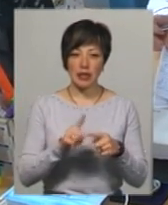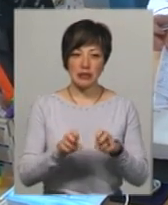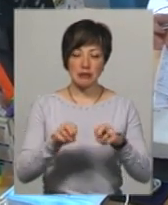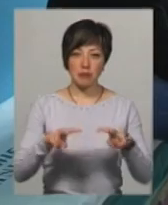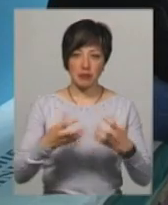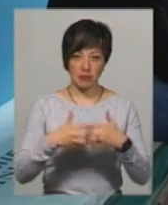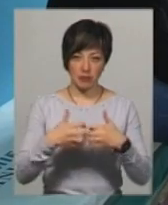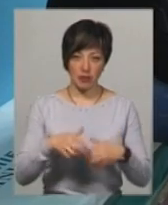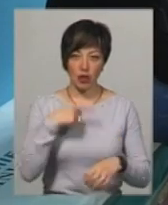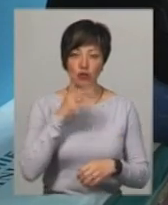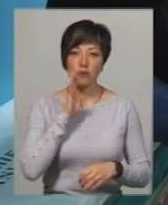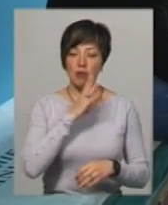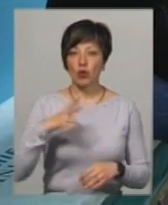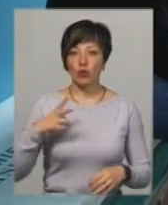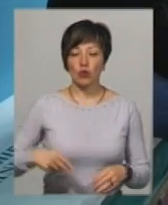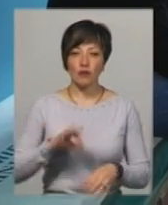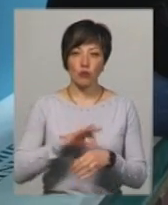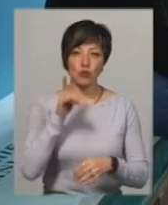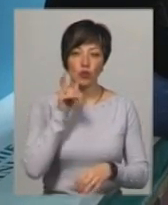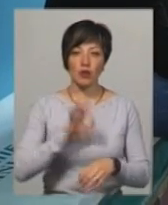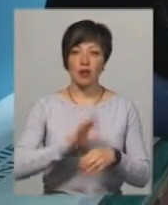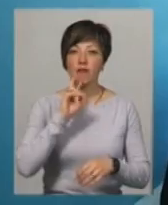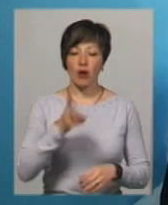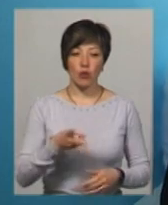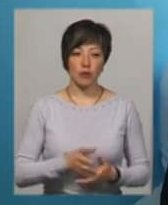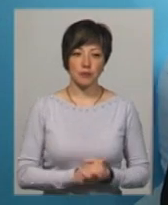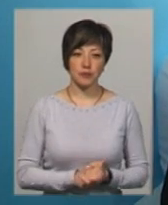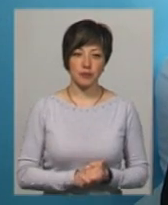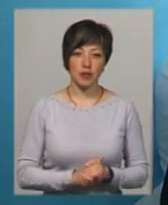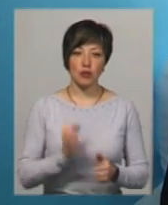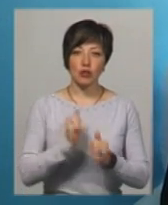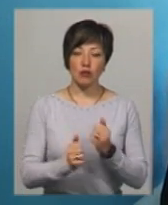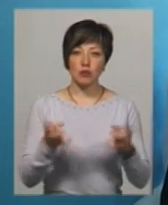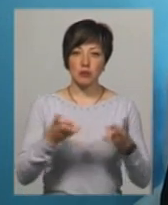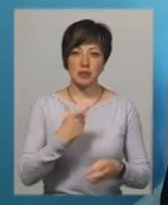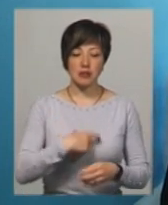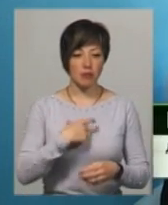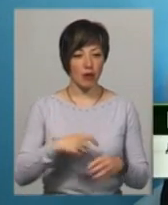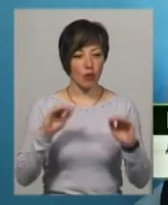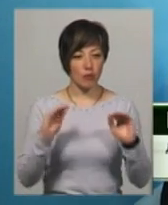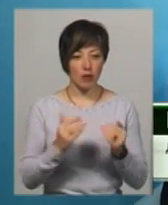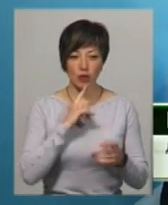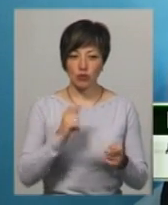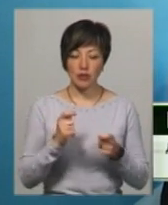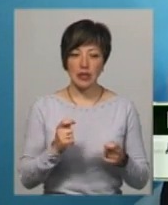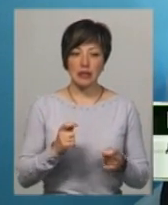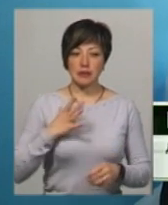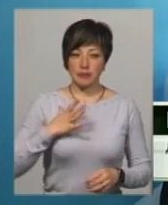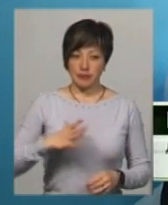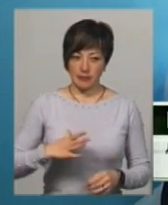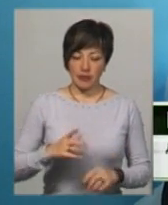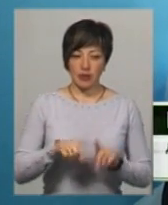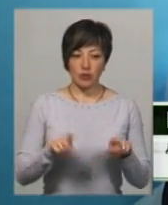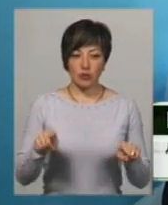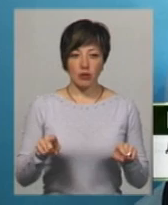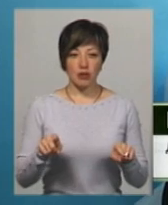Вікторії Тетяна Нікуліна. Її донька хворіє цукровим діабетом 2 роки. Часто потрібно себе в чомусь обмежувати, потрібно стримуватись, інколи